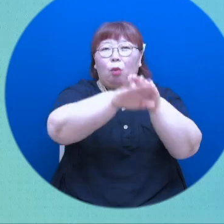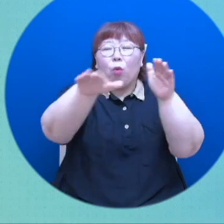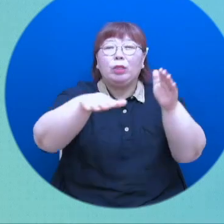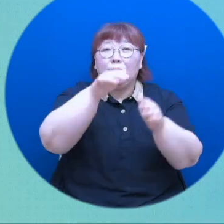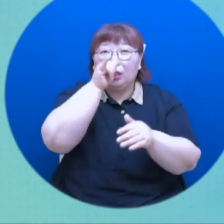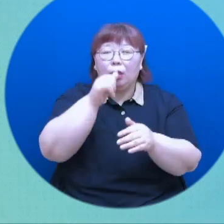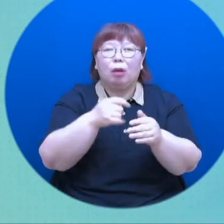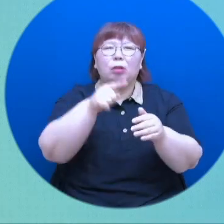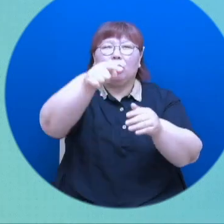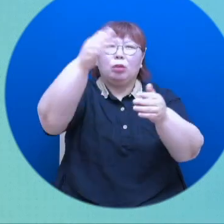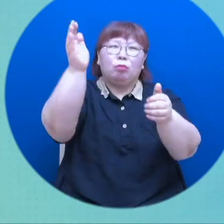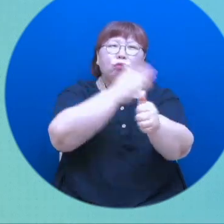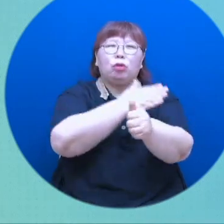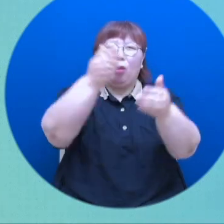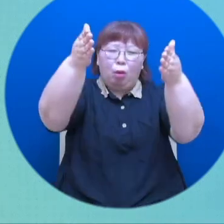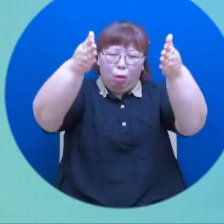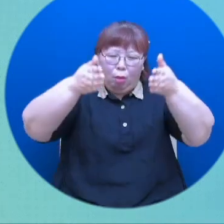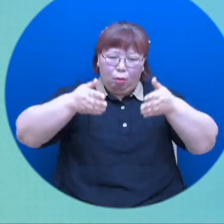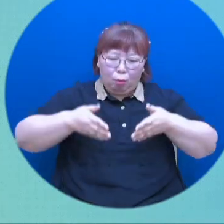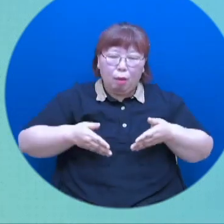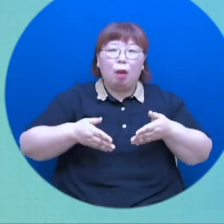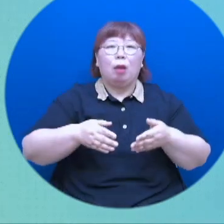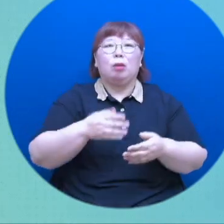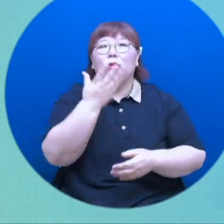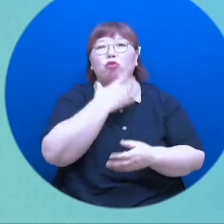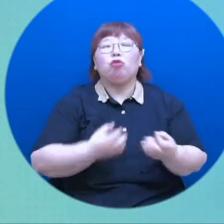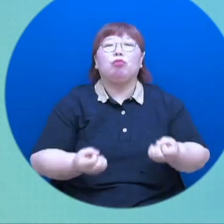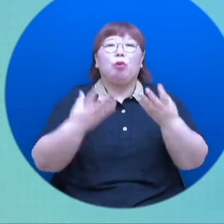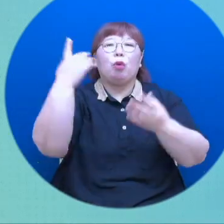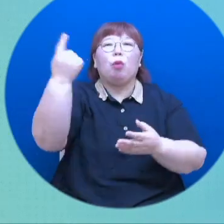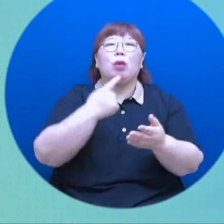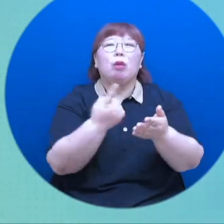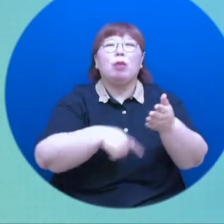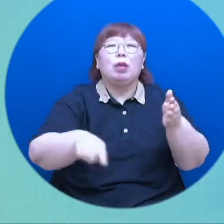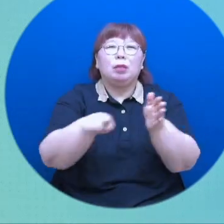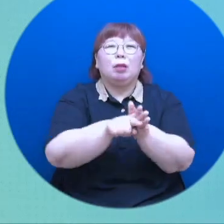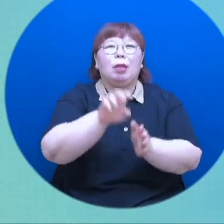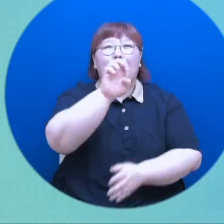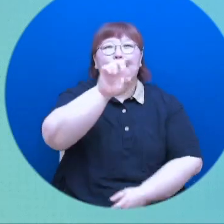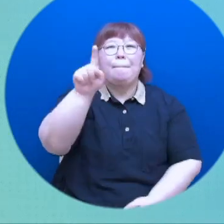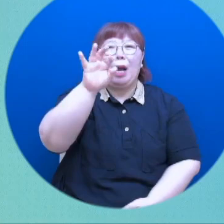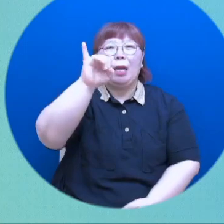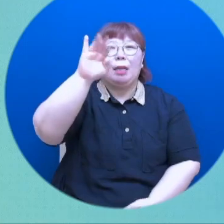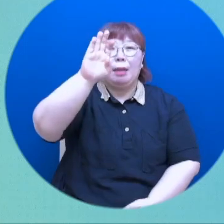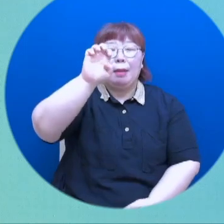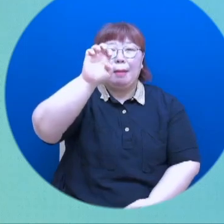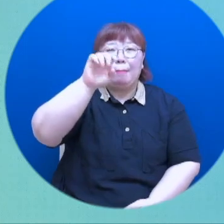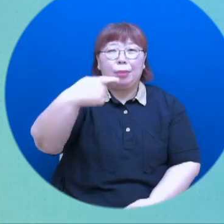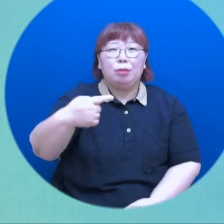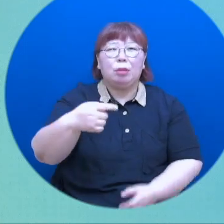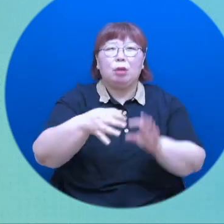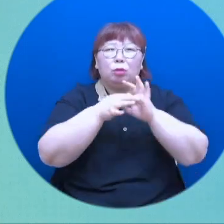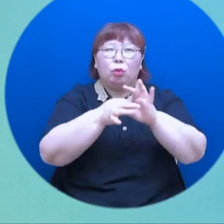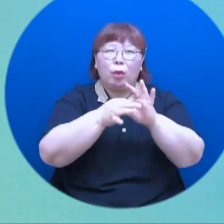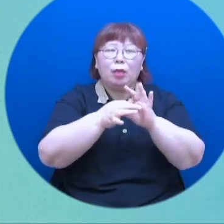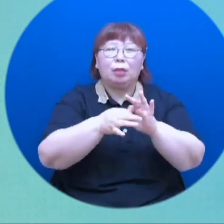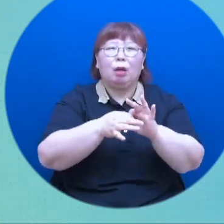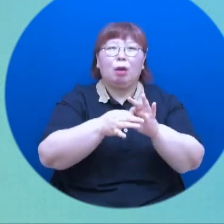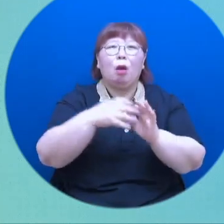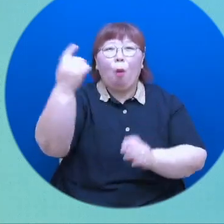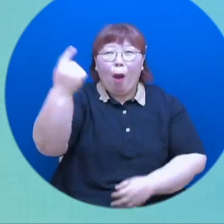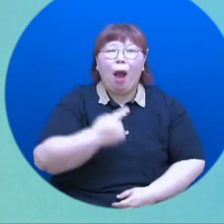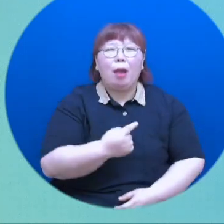수원지가 여러분 가정에, 여러분 가운데 임하는 것은 파이프를 통해서 여러분 가정에 임합니다. 그 파이프가